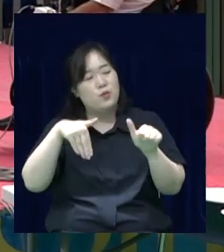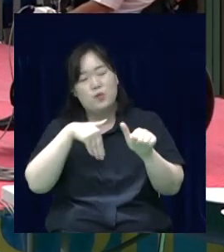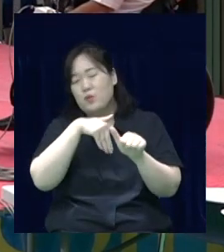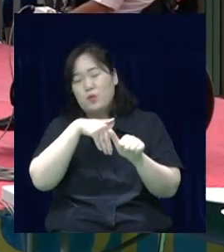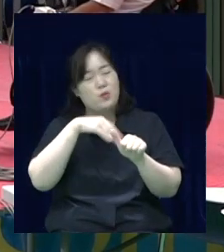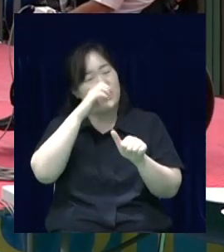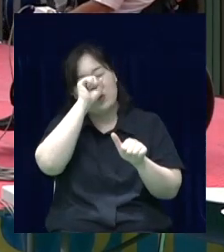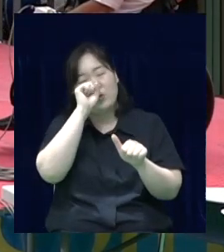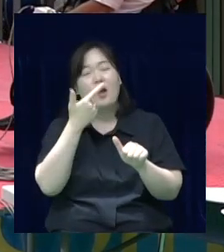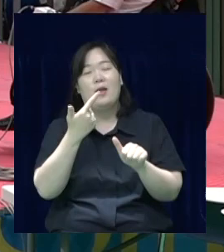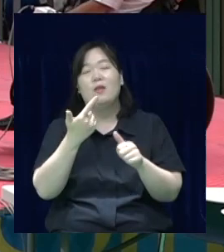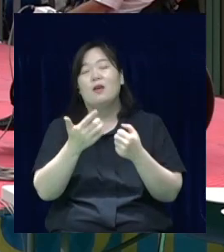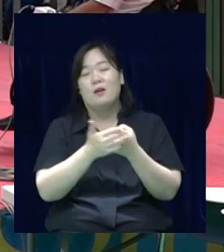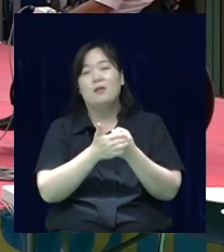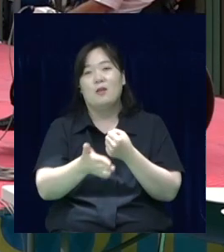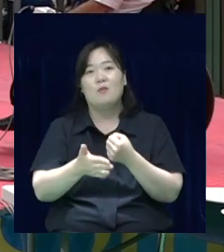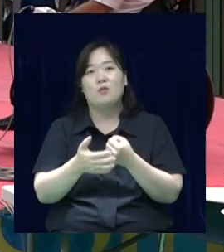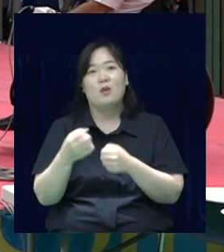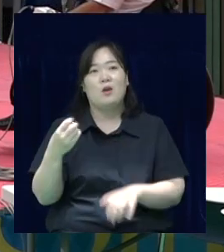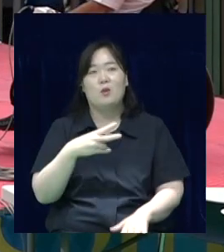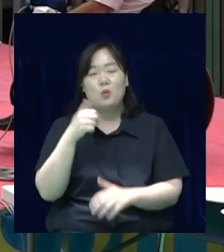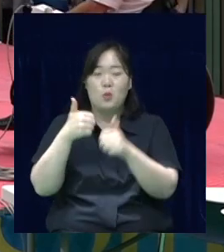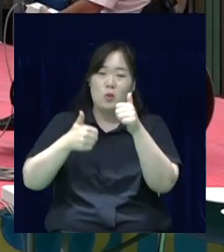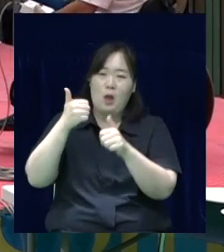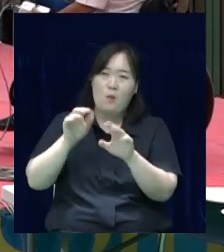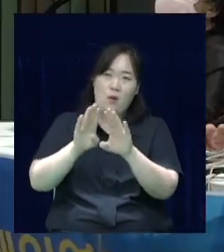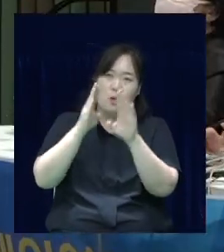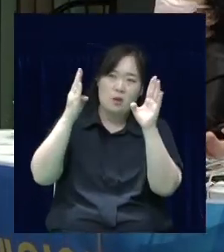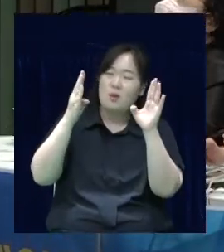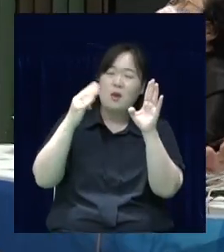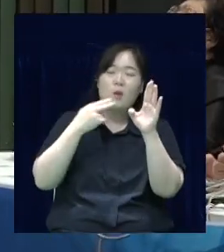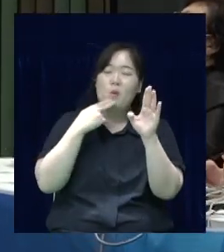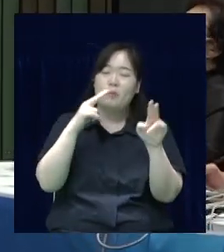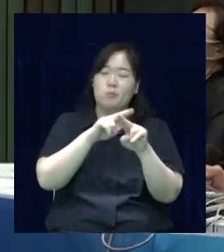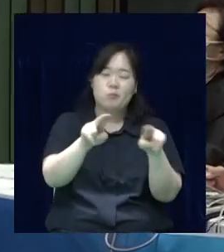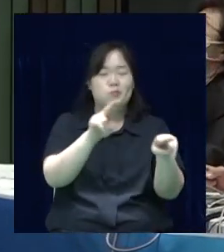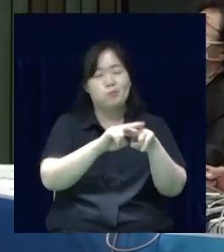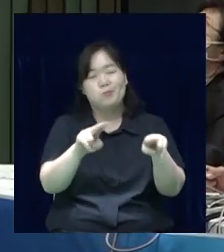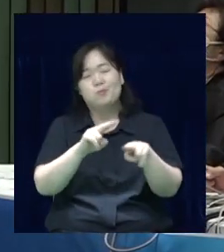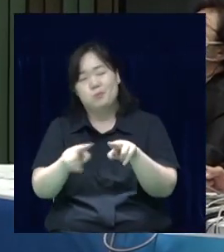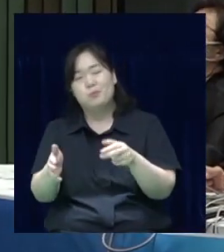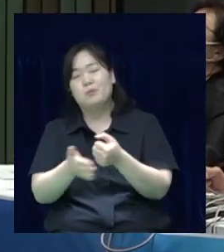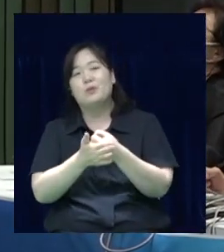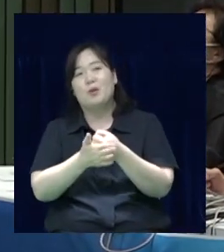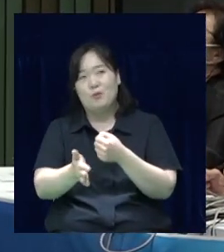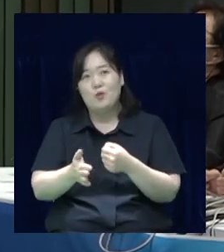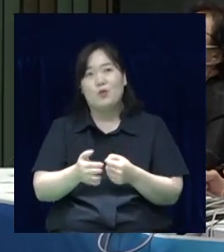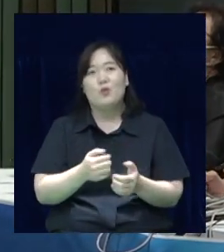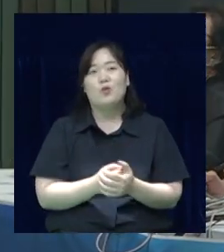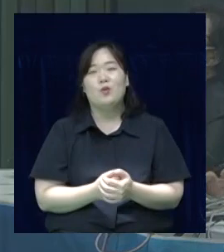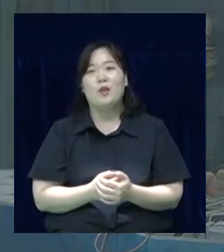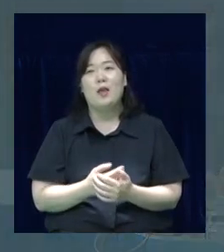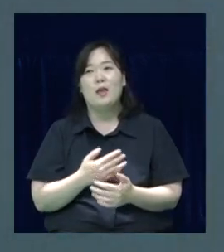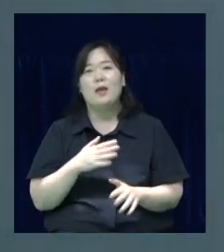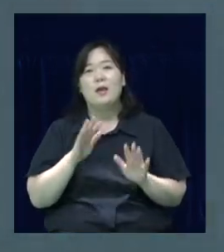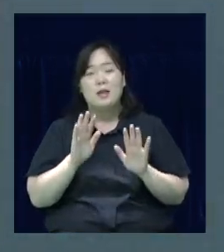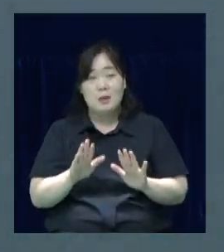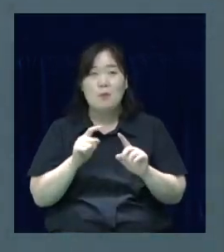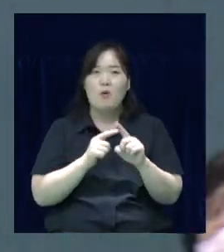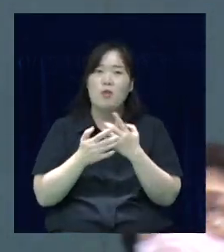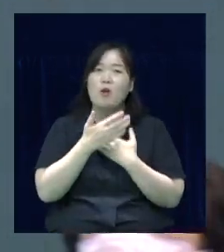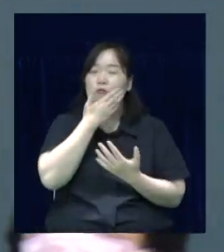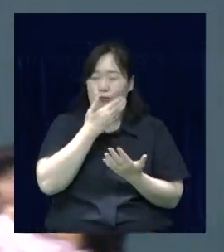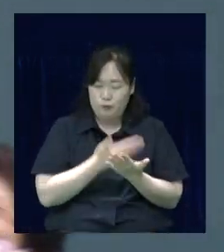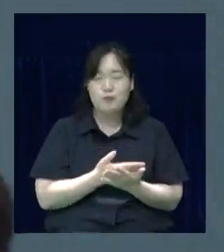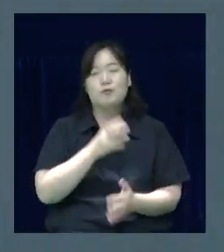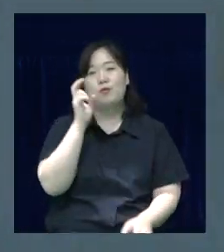되지 않았었고 네. 대회 역시도 경험을 많이 할 수 없었던 그런 상황이었기 때문에 이번 대회가 또 중요하게 다가올 수밖에